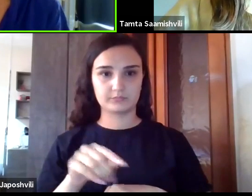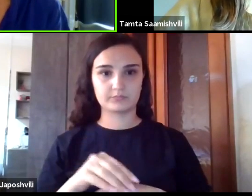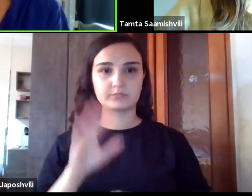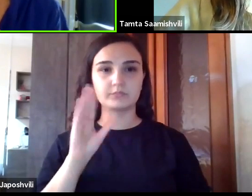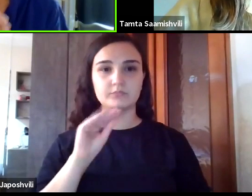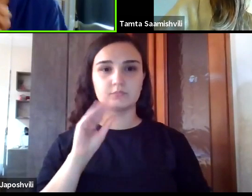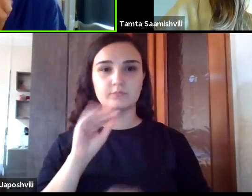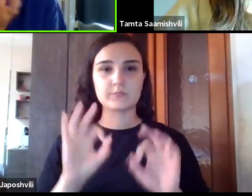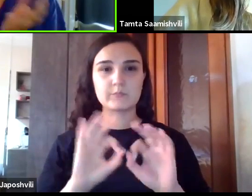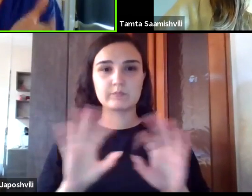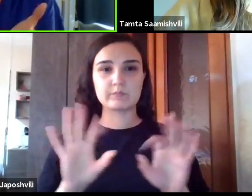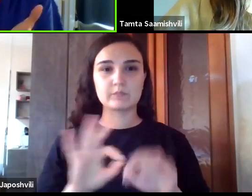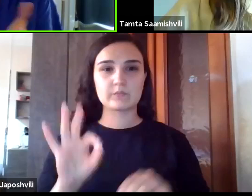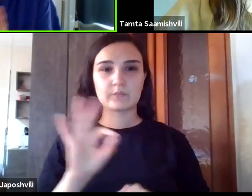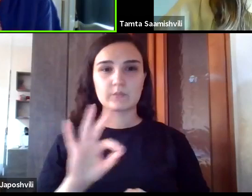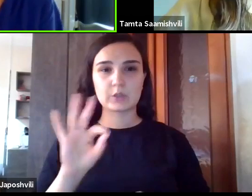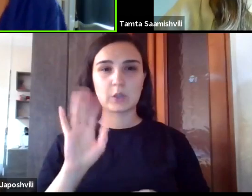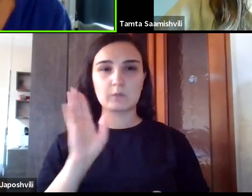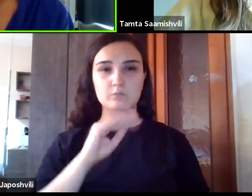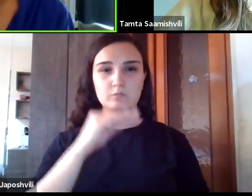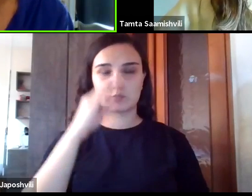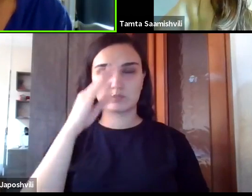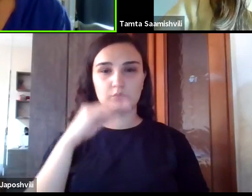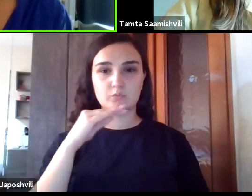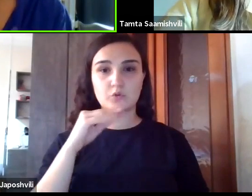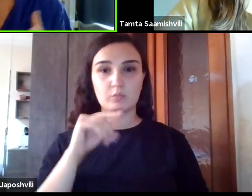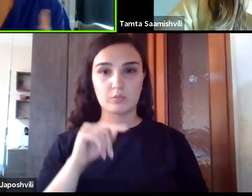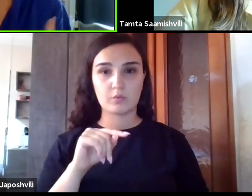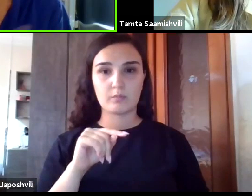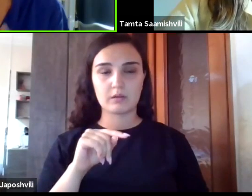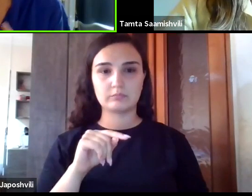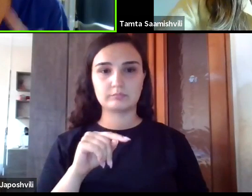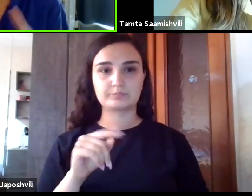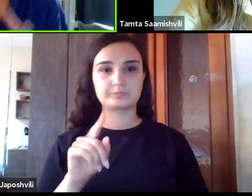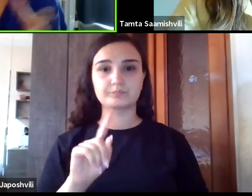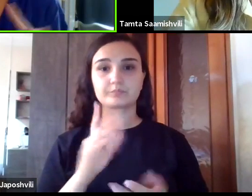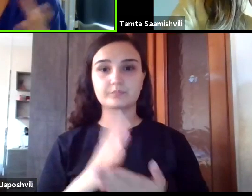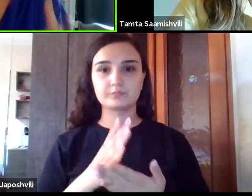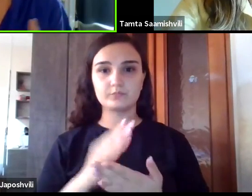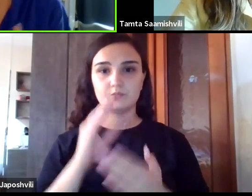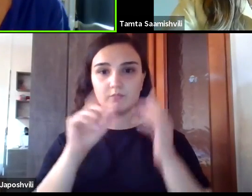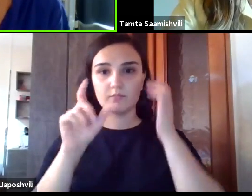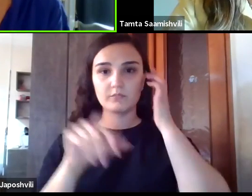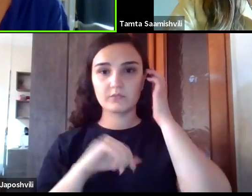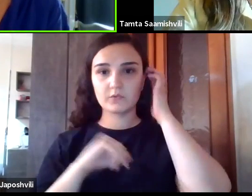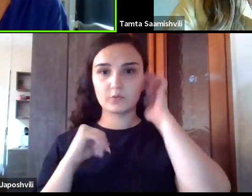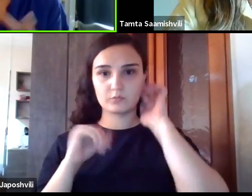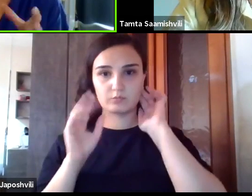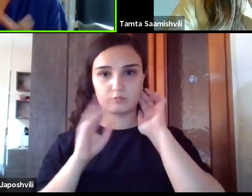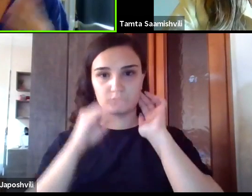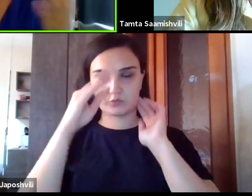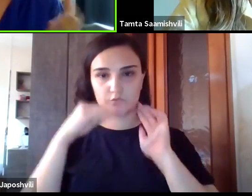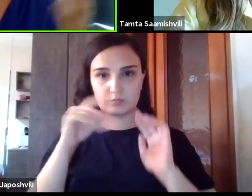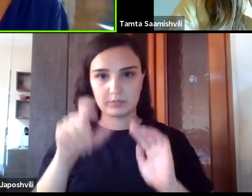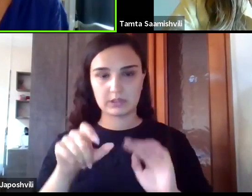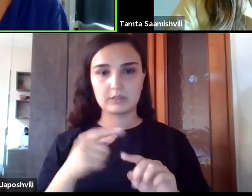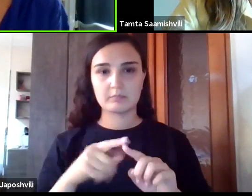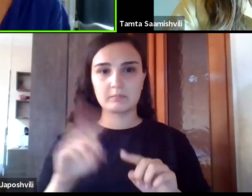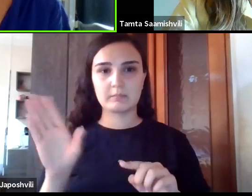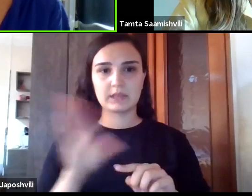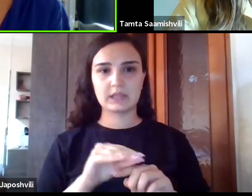როდესაც ვსაუბრობთ მშობლობაზე, ხო, ხდება რა, როდესაც ადამიანი ხდება მშობელი, შემოდის მთელი